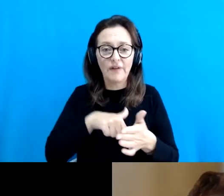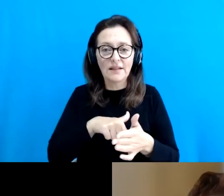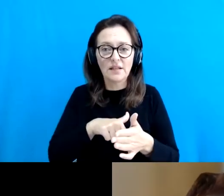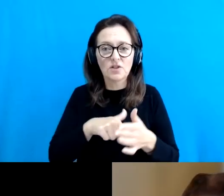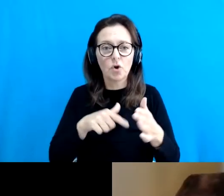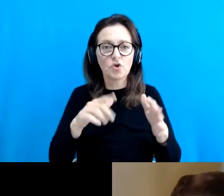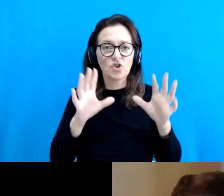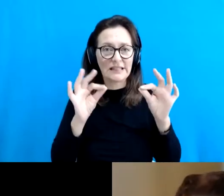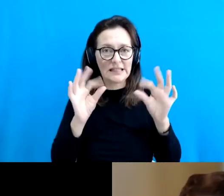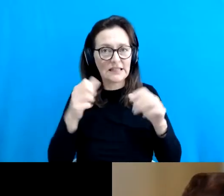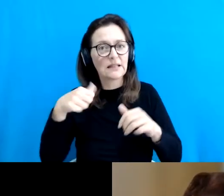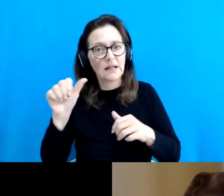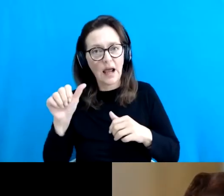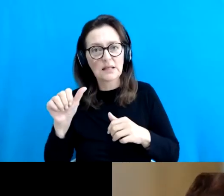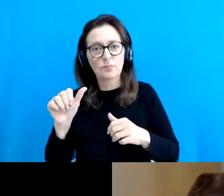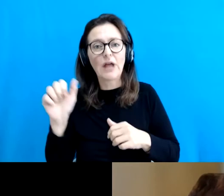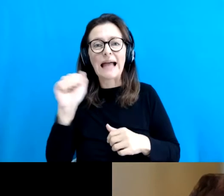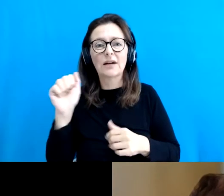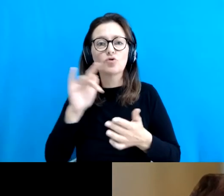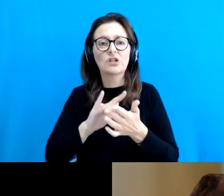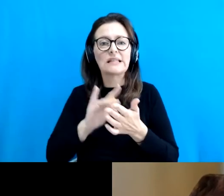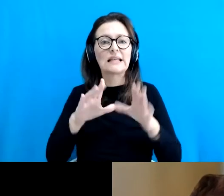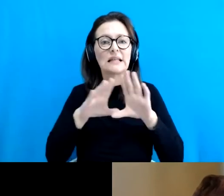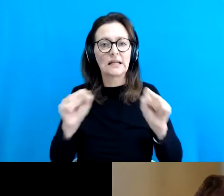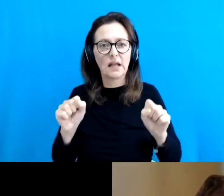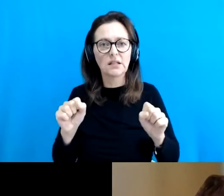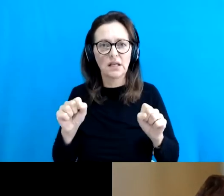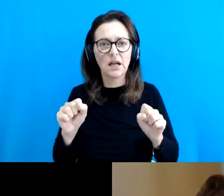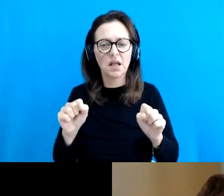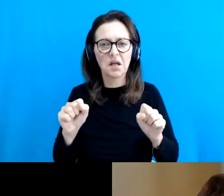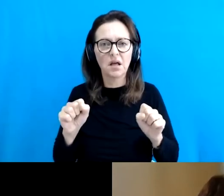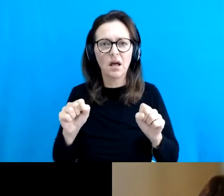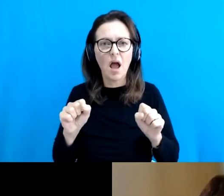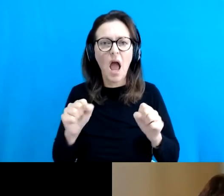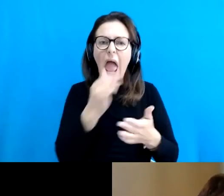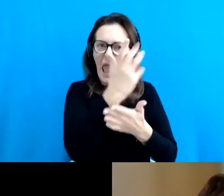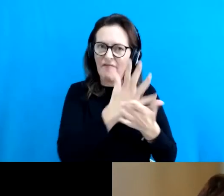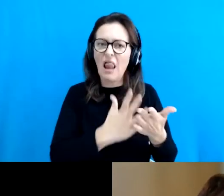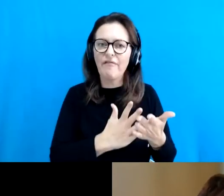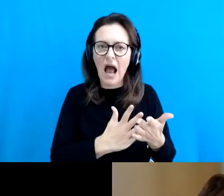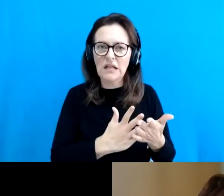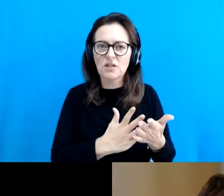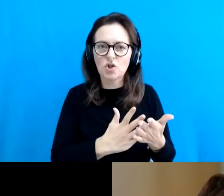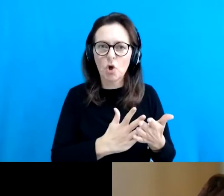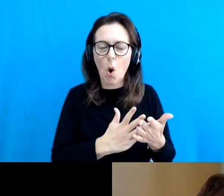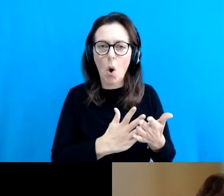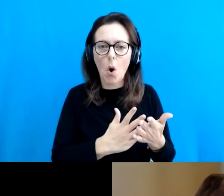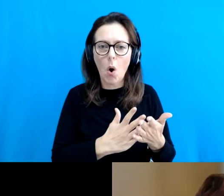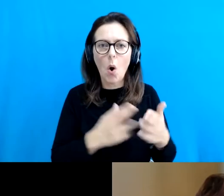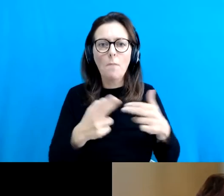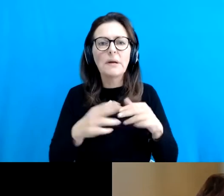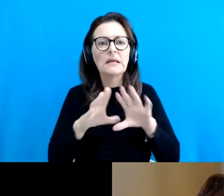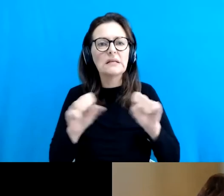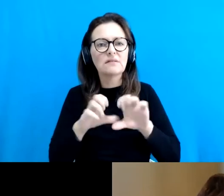2010-2011 smo na Dragoškem centru naredili kar zelo ekstenzivno evalvacijo pri izvajanju